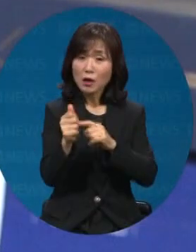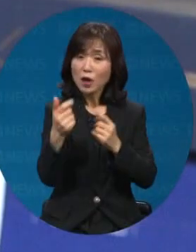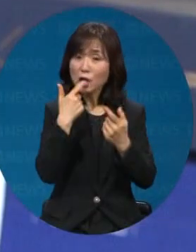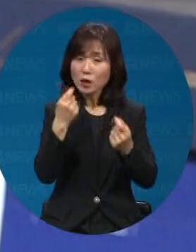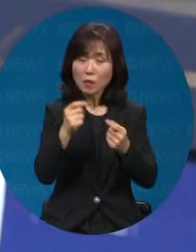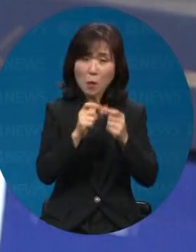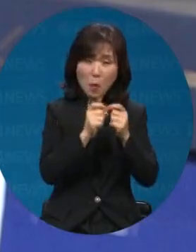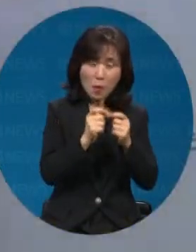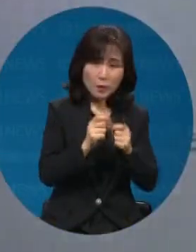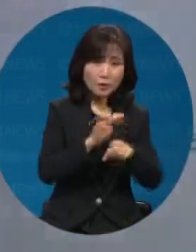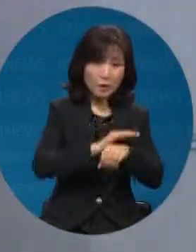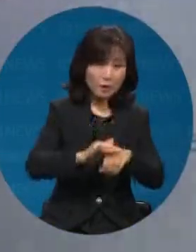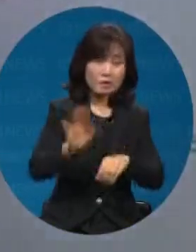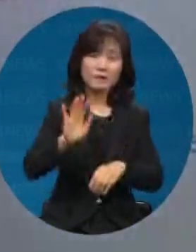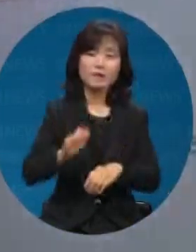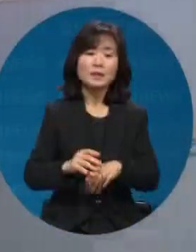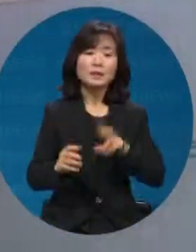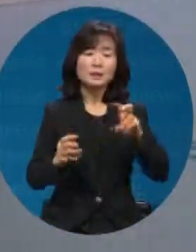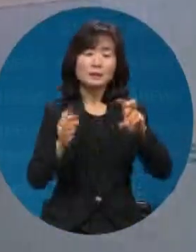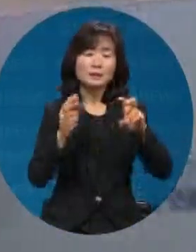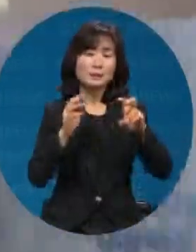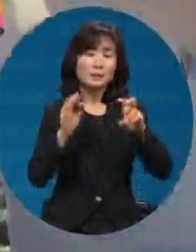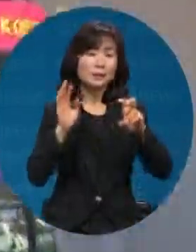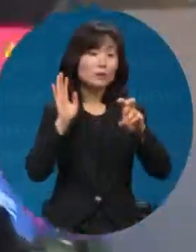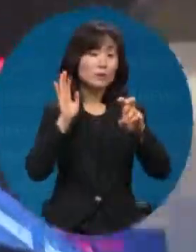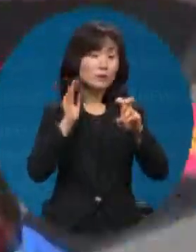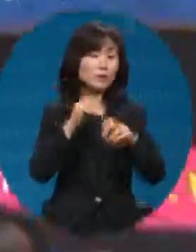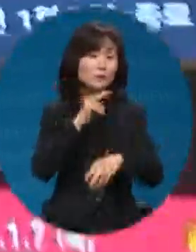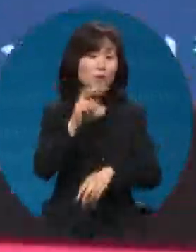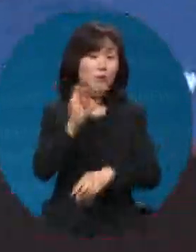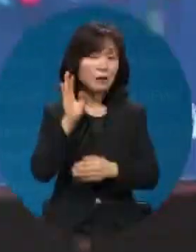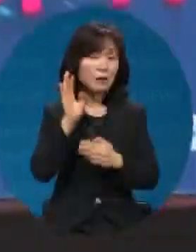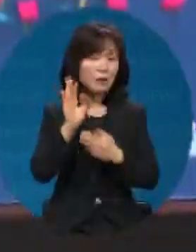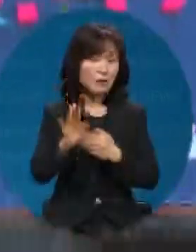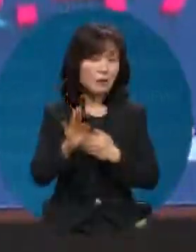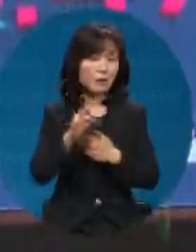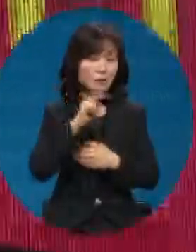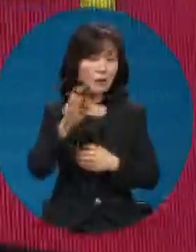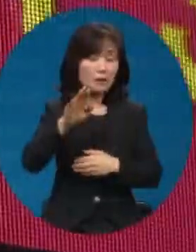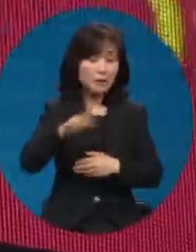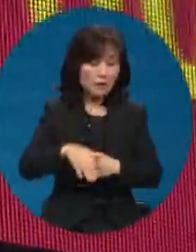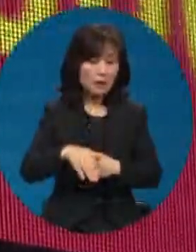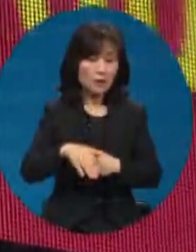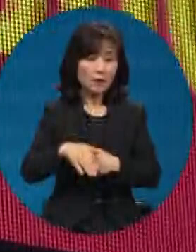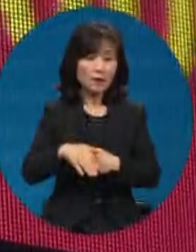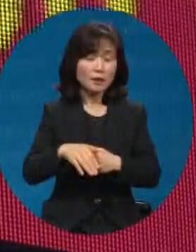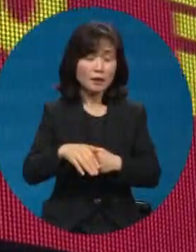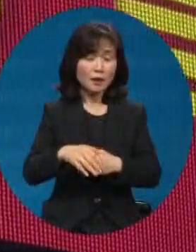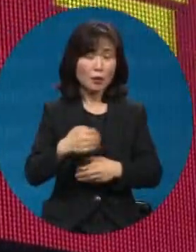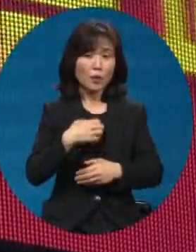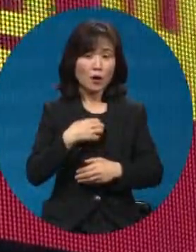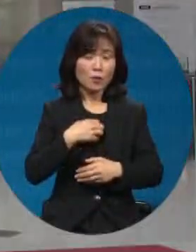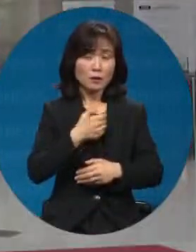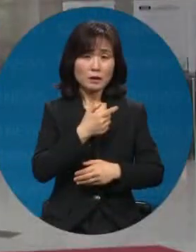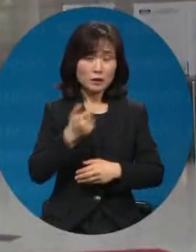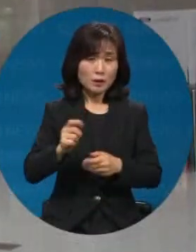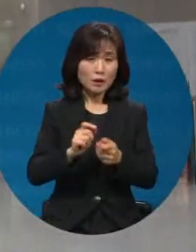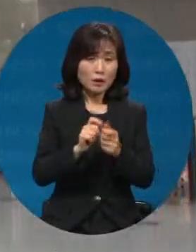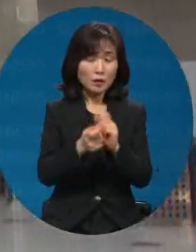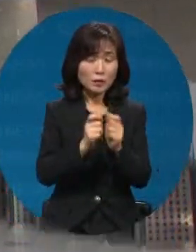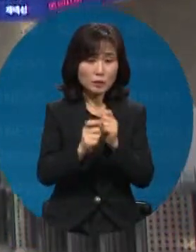아닙니다 20세 이야 투자자들 사이에서 변동성이 큰 고위험 상품 투자 익은 지난 3년간 무려